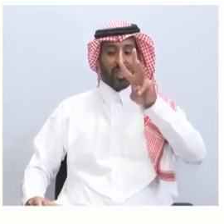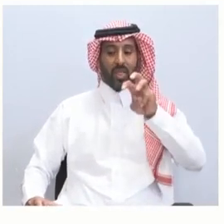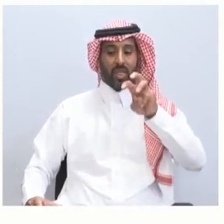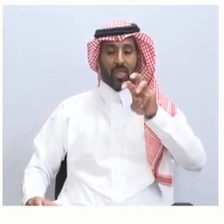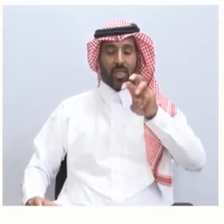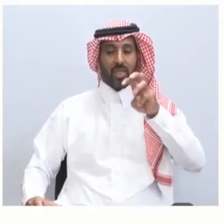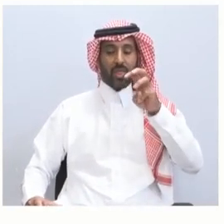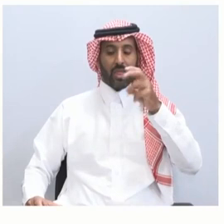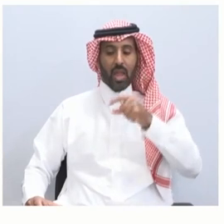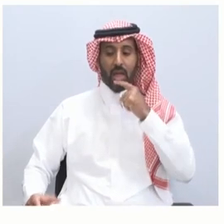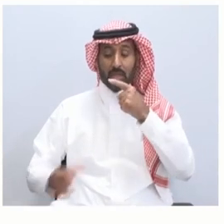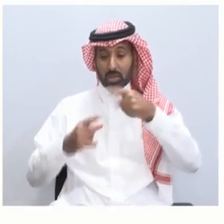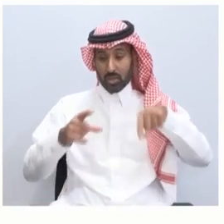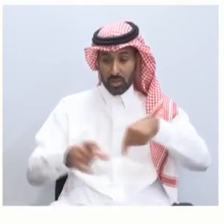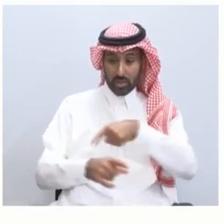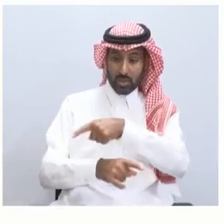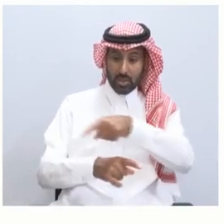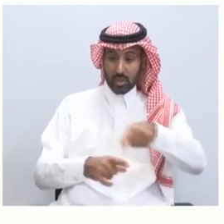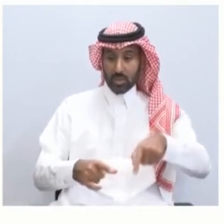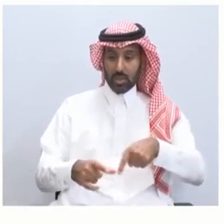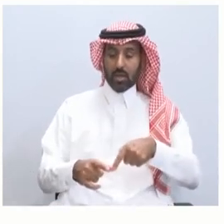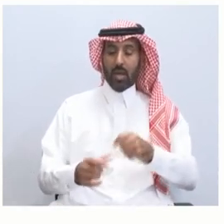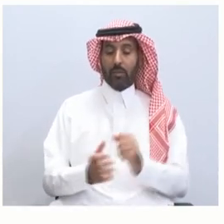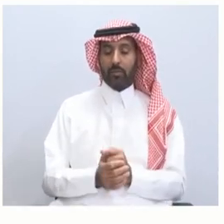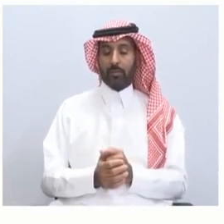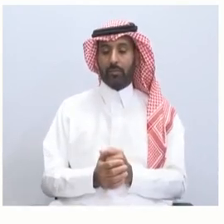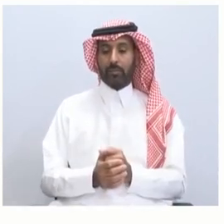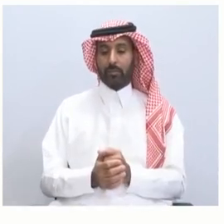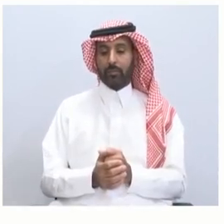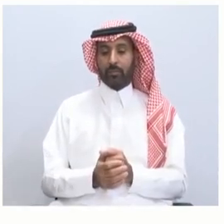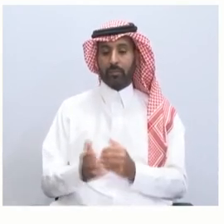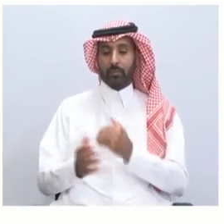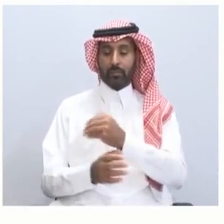1233 عندما حوصرت الدرعيه في عام